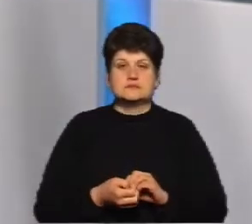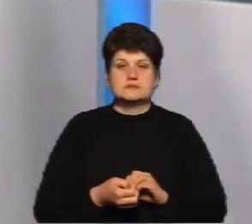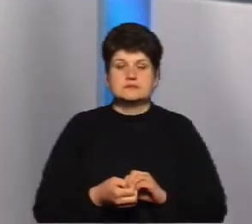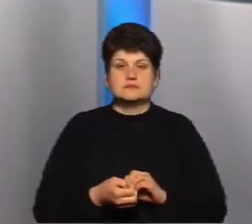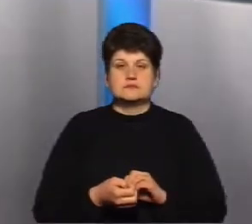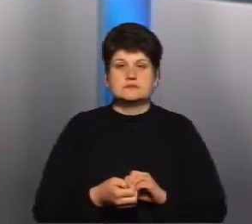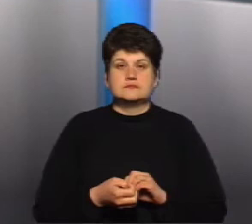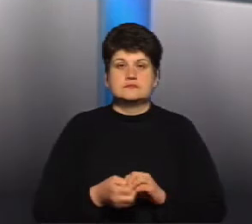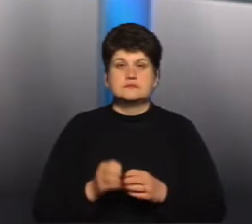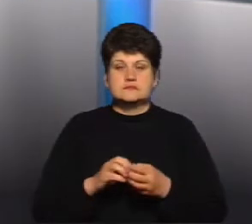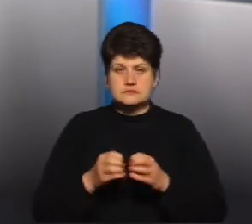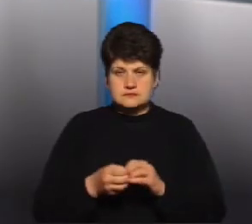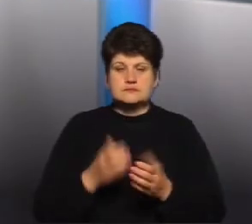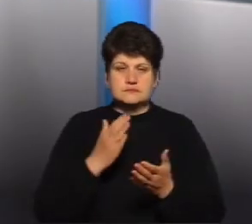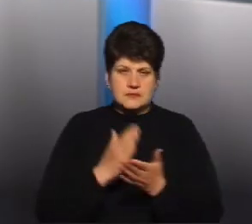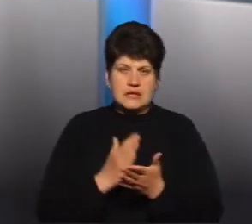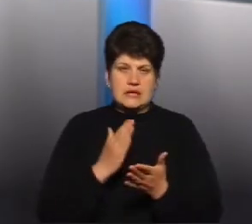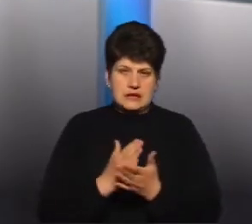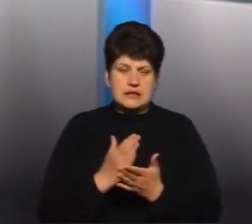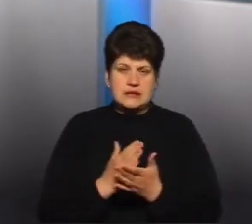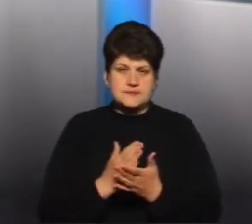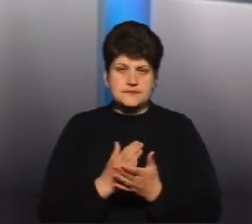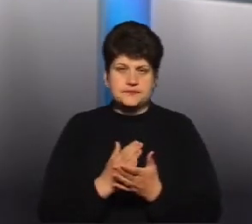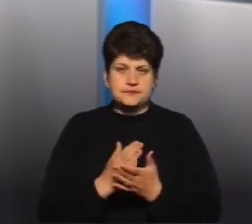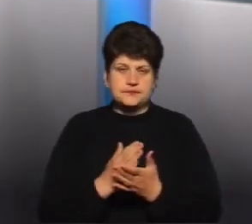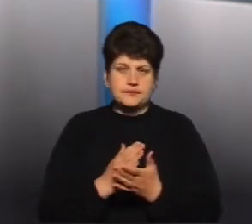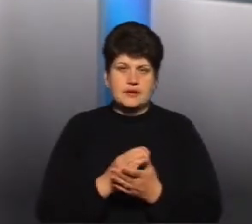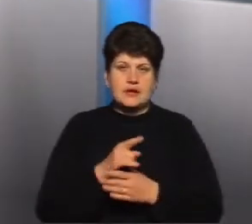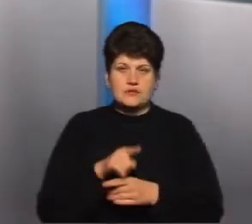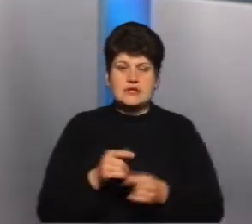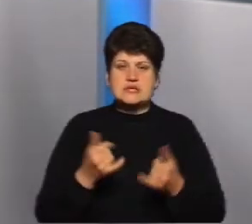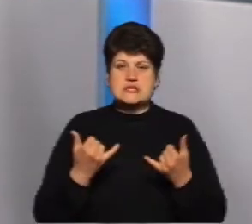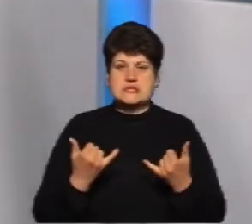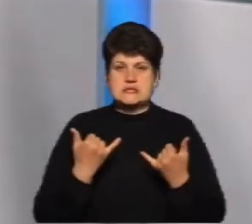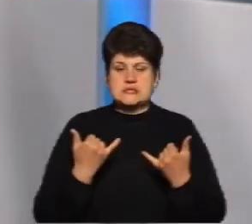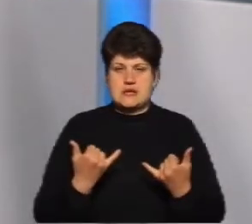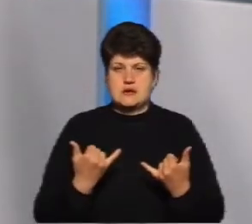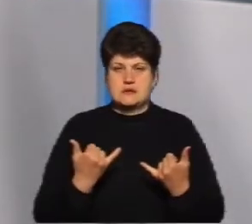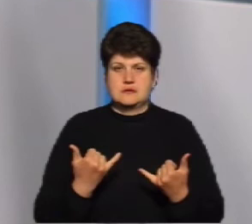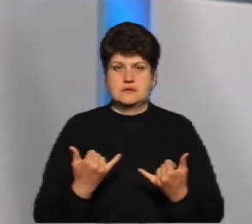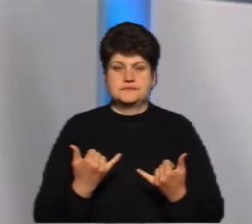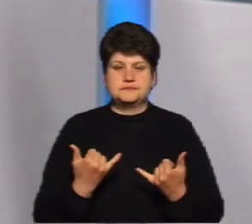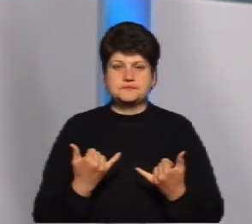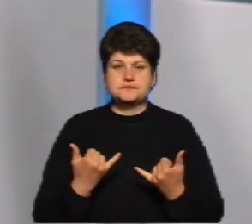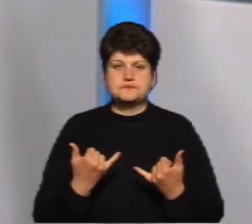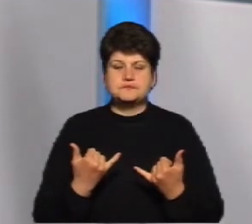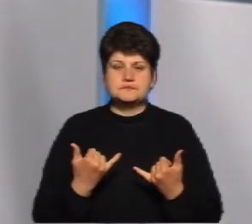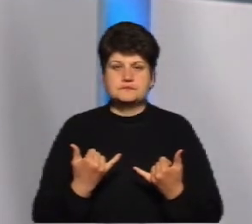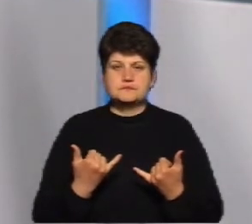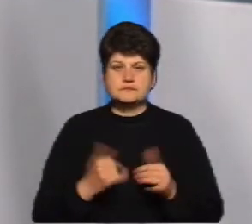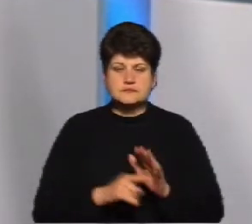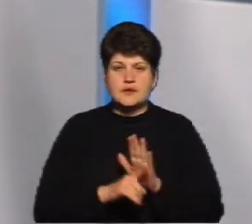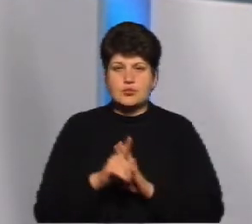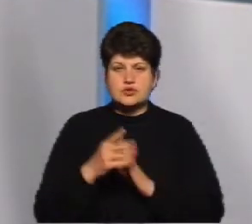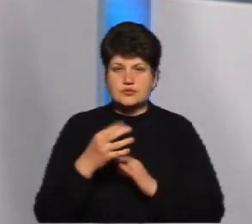Загроза є, і вона зараз, як я на початку сказав,